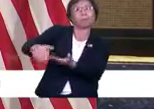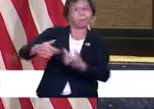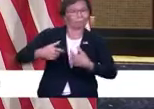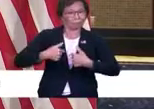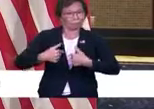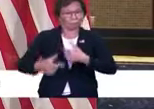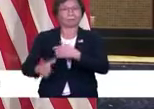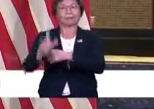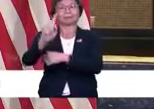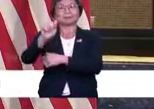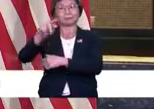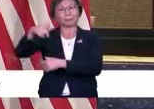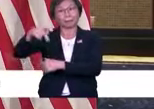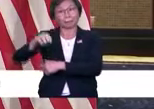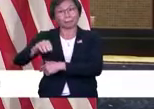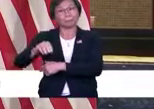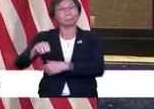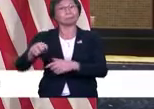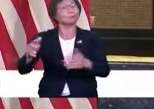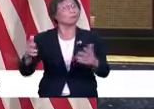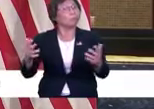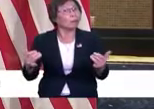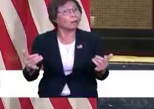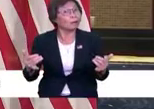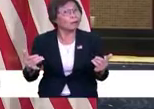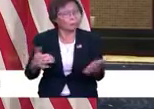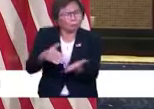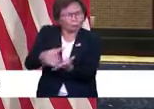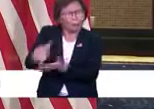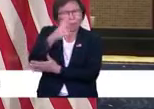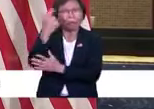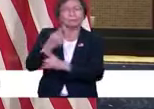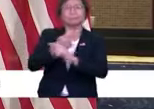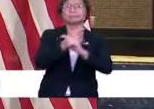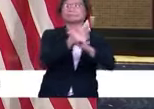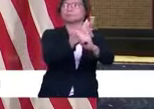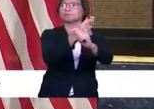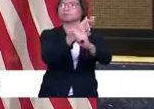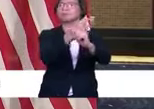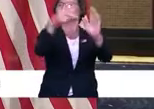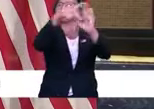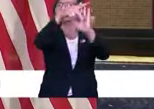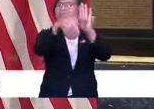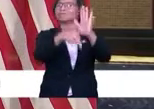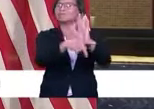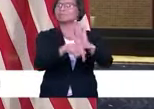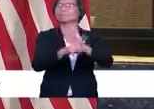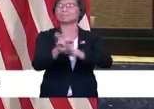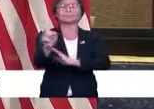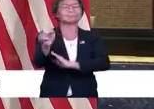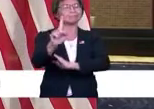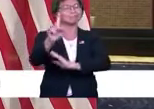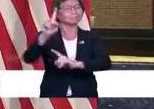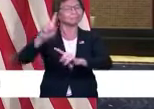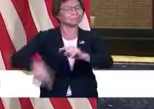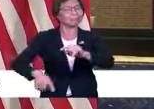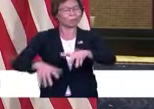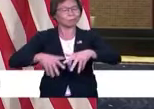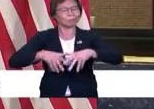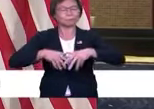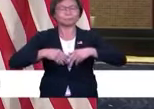jawatan timbalan Perdana Menteri semacam Mato karena saya mempertahankan prinsip untuk tidak berkompromi